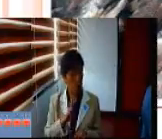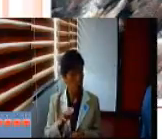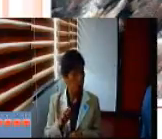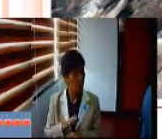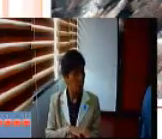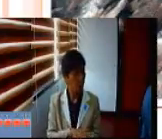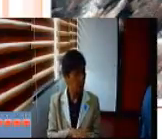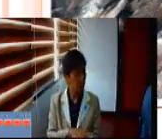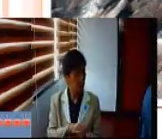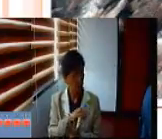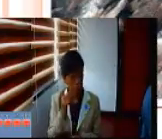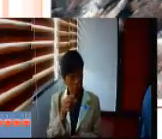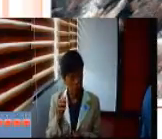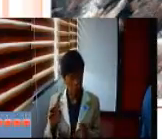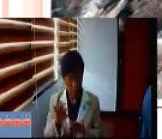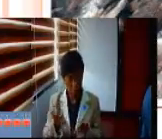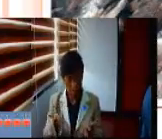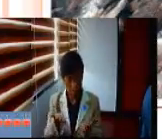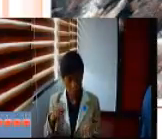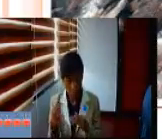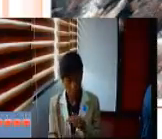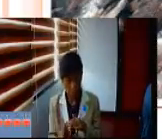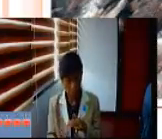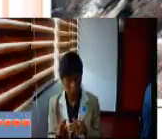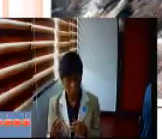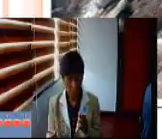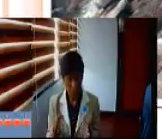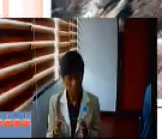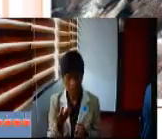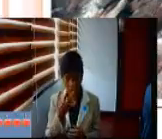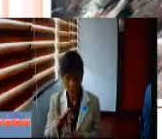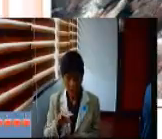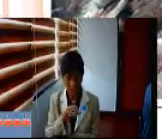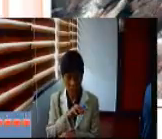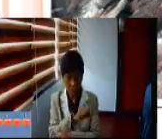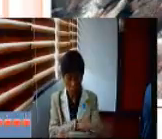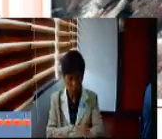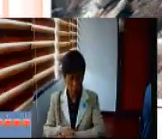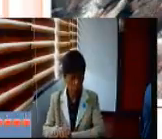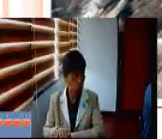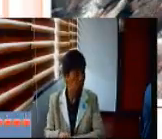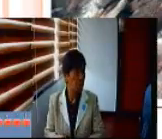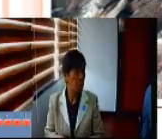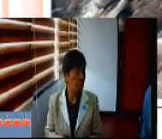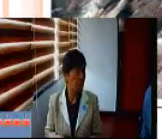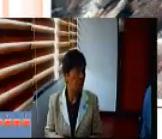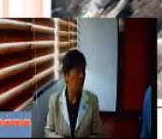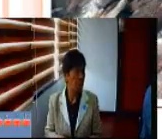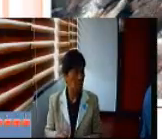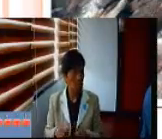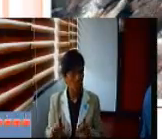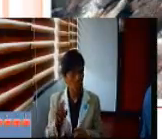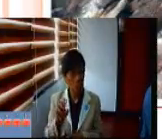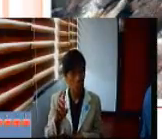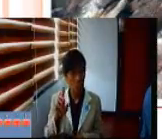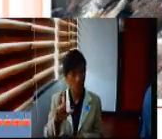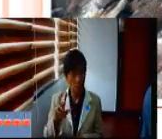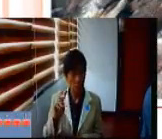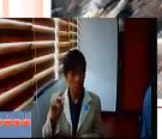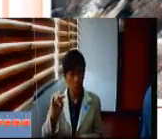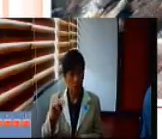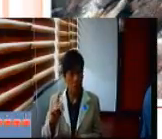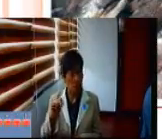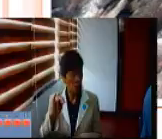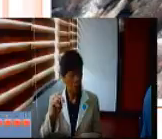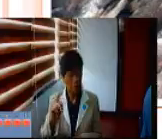swim under kung mainit na yung sea surface. But unfortunately, in the El Nino of 2010, nagkaroon po ng fish kills sa